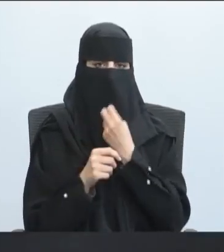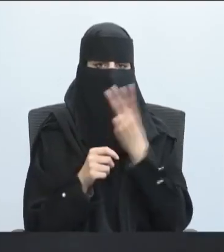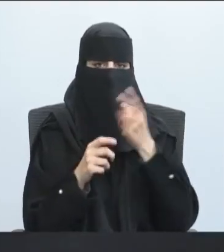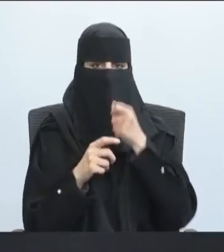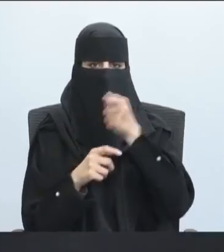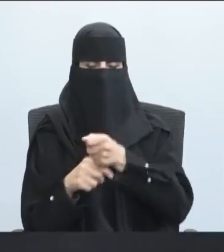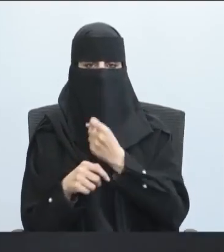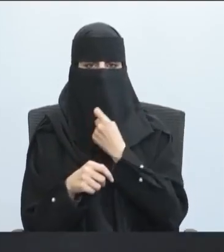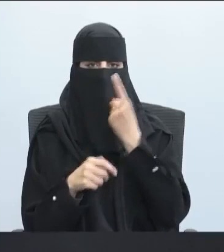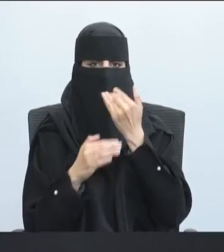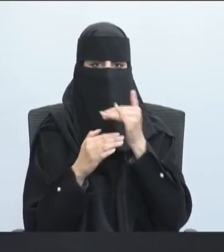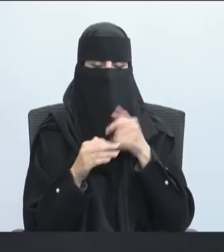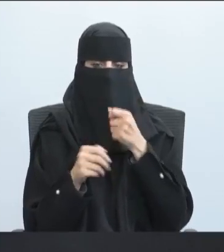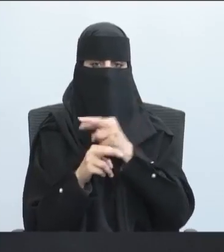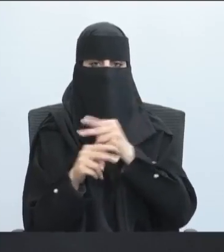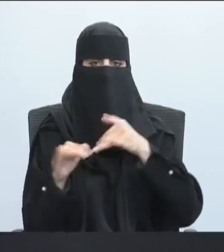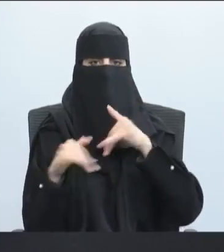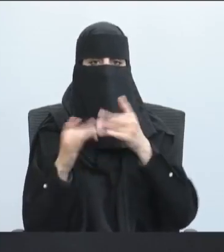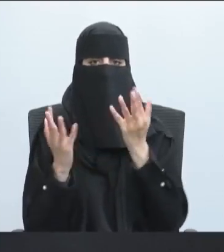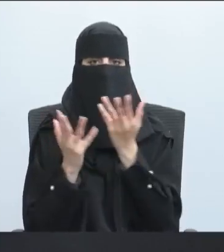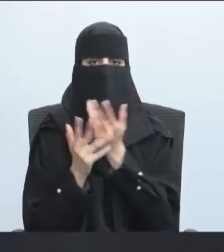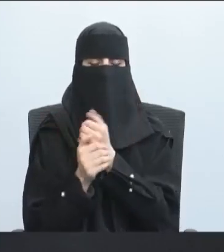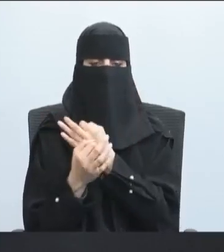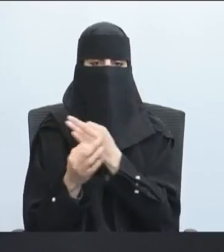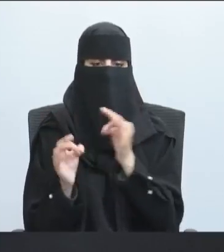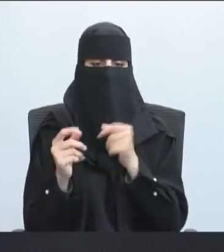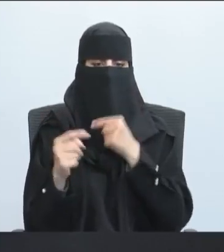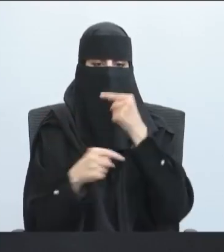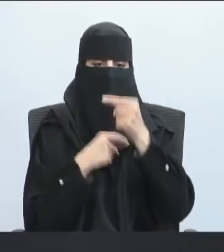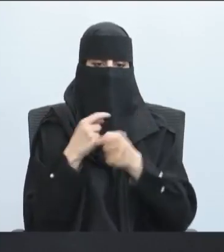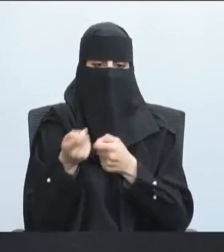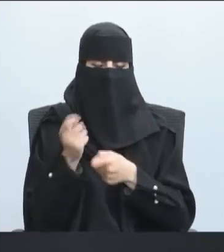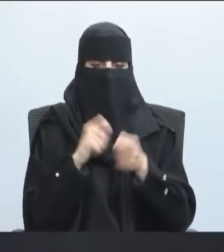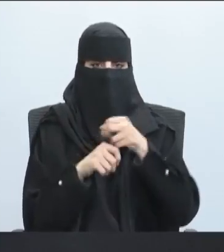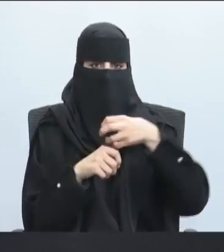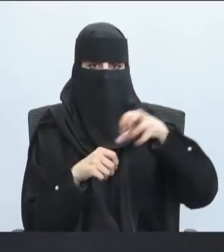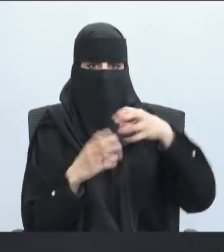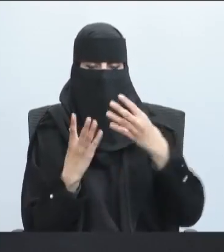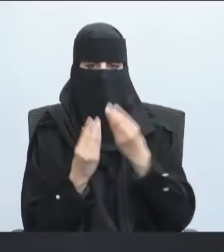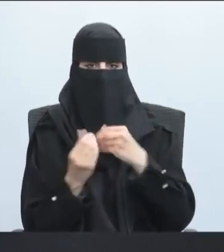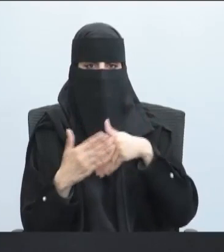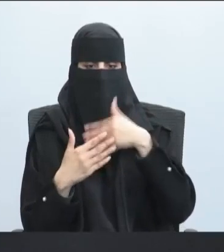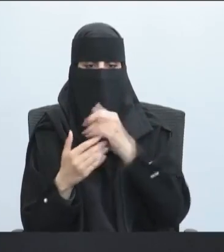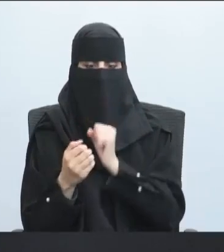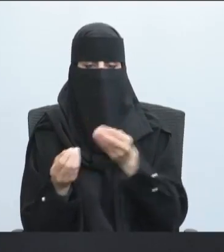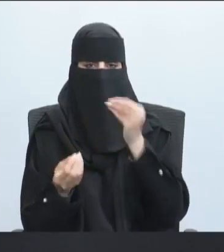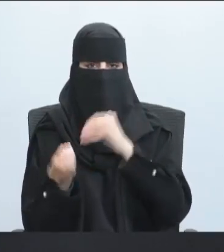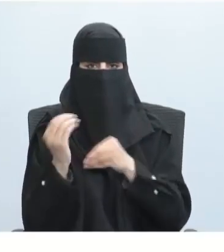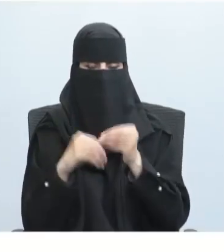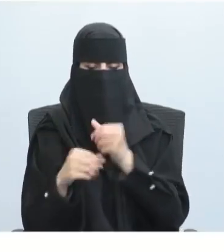تختلف كما ذكرنا طريقه حسابها بان تحسب كل عمليه لوحده بعد ذلك تقوم